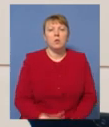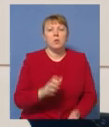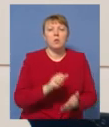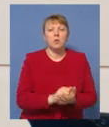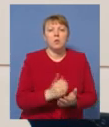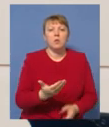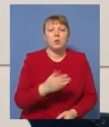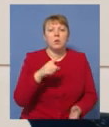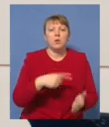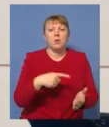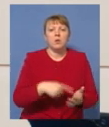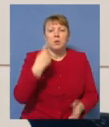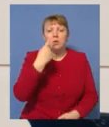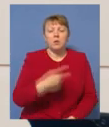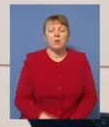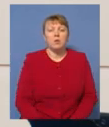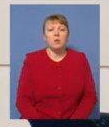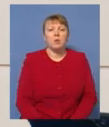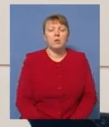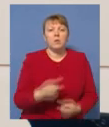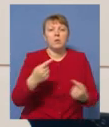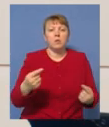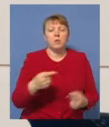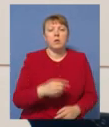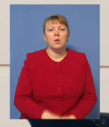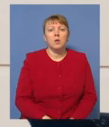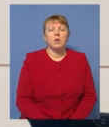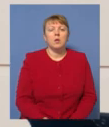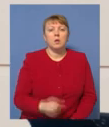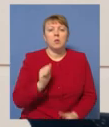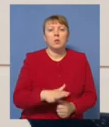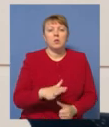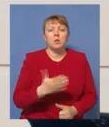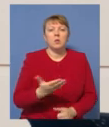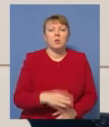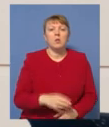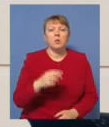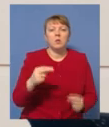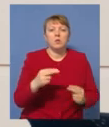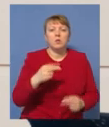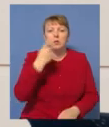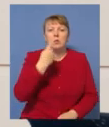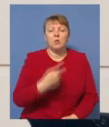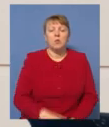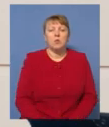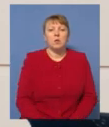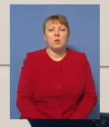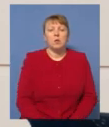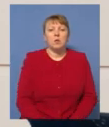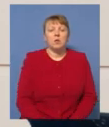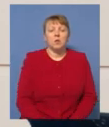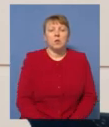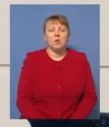занимаются допросами лиц и другими следственными действиями по поручению руководителя следственной группы. То есть это все